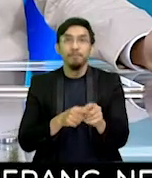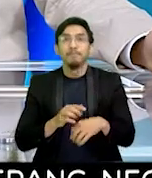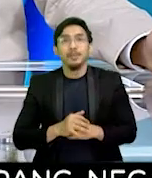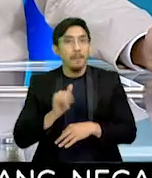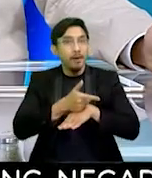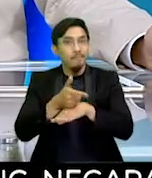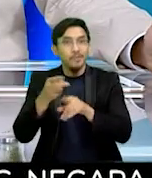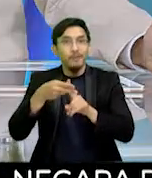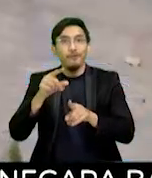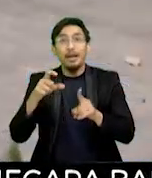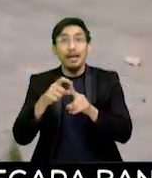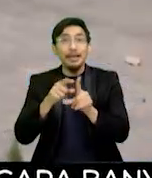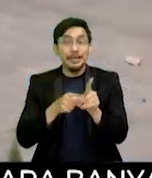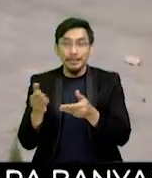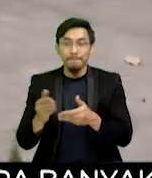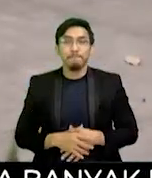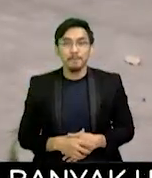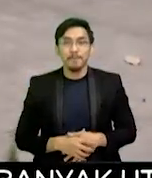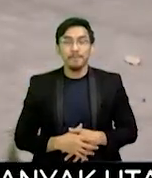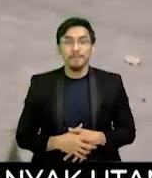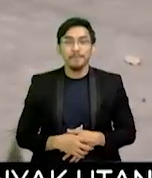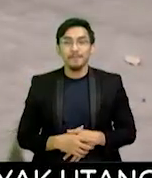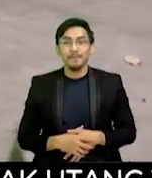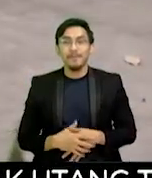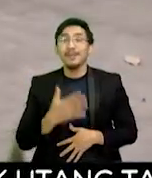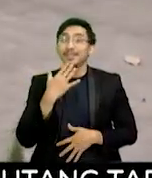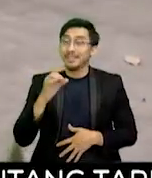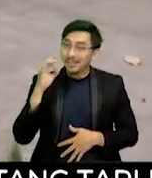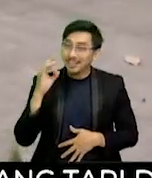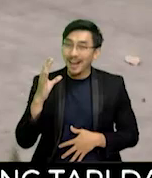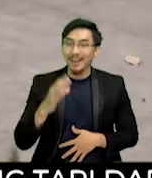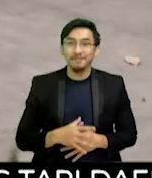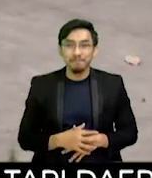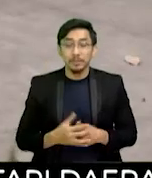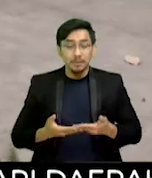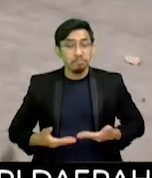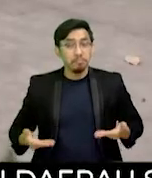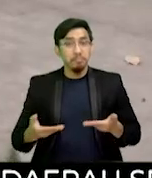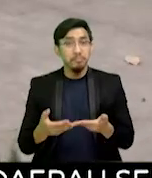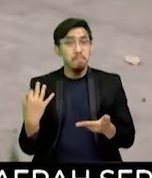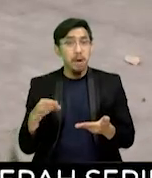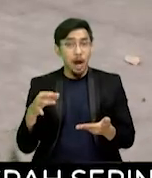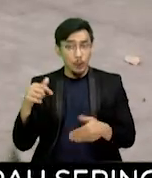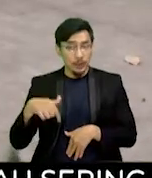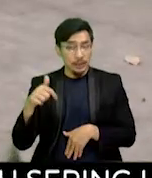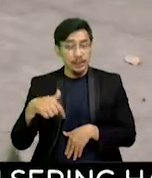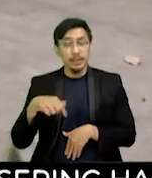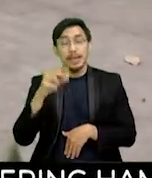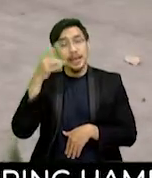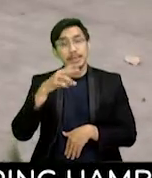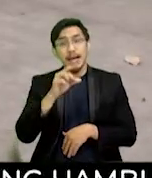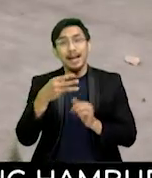Iswanto. Selamat siang pemirsa, terkait dengan kondisi terkini di Dusun Renteng, Desa